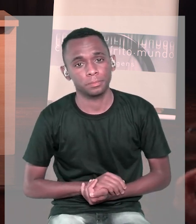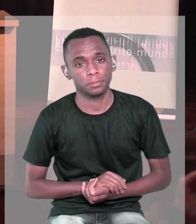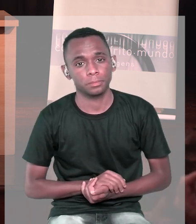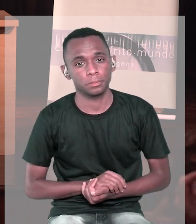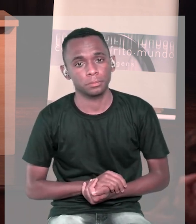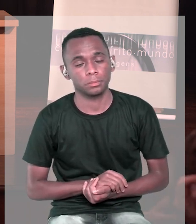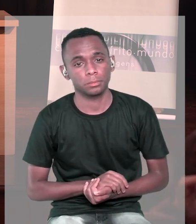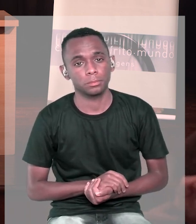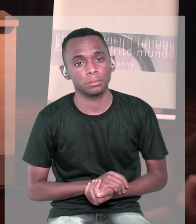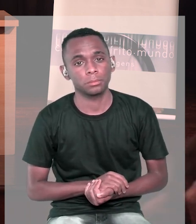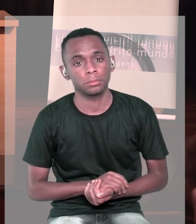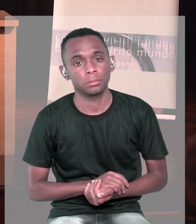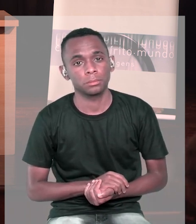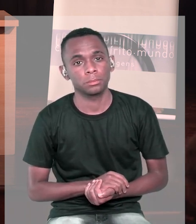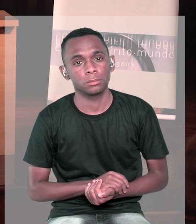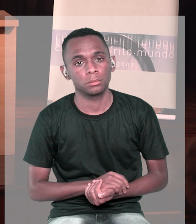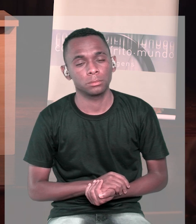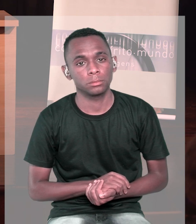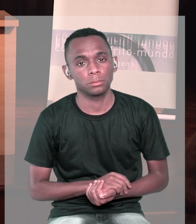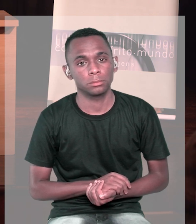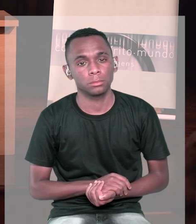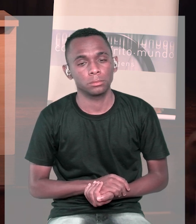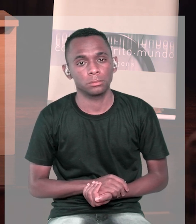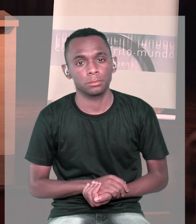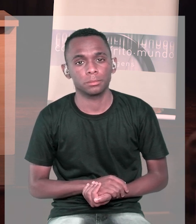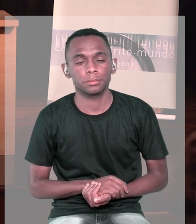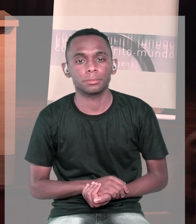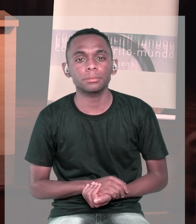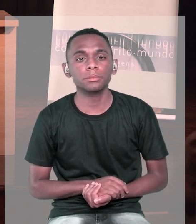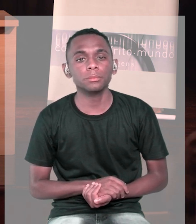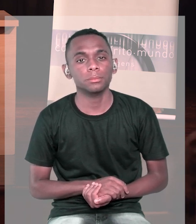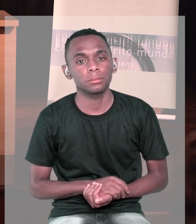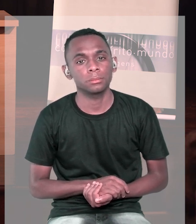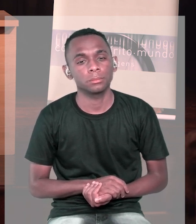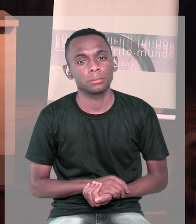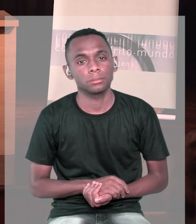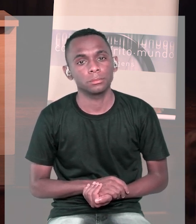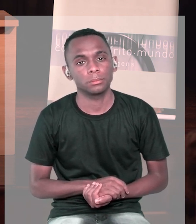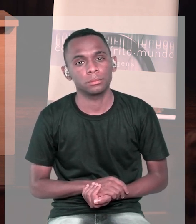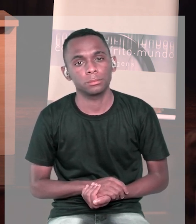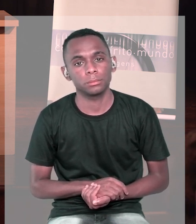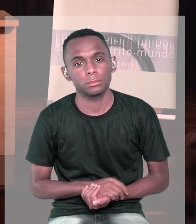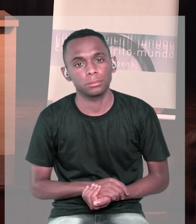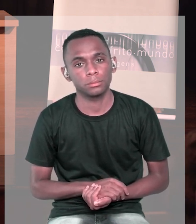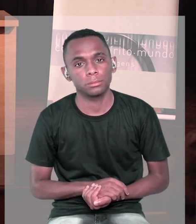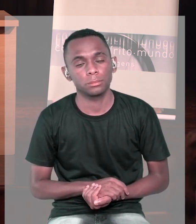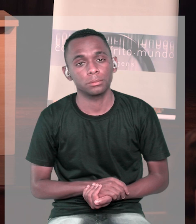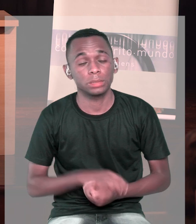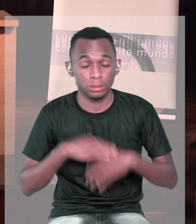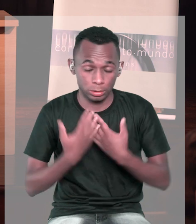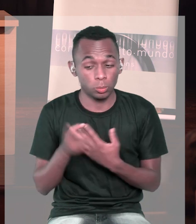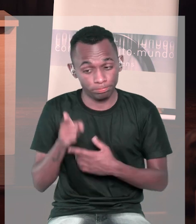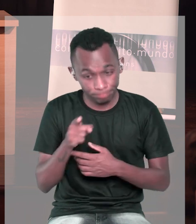l'augmentation de la richesse veut dire l'augmentation de la pauvreté. Plus il y a de riches, plus... Essa escola,